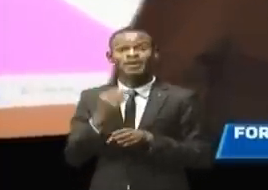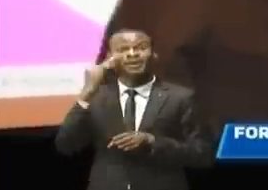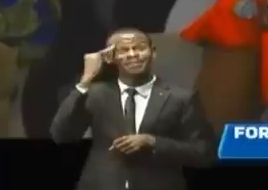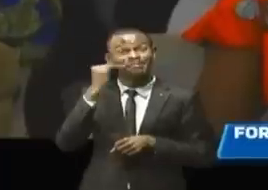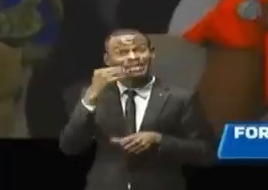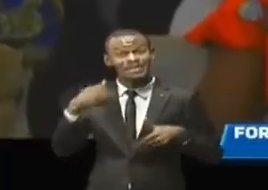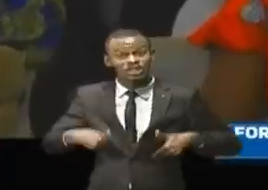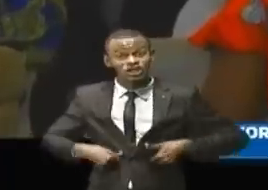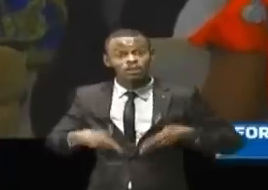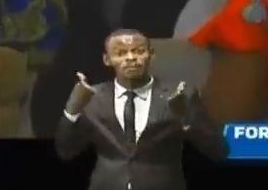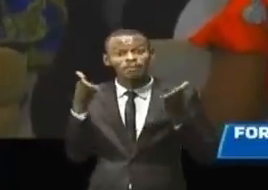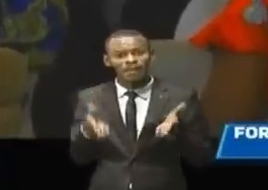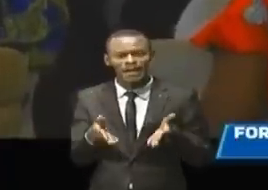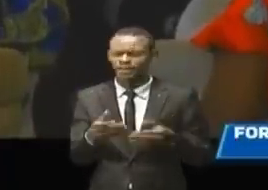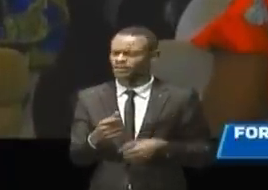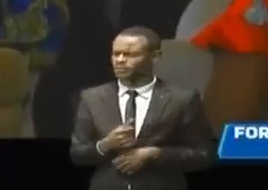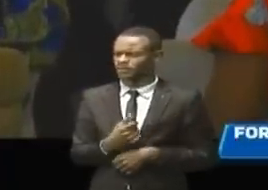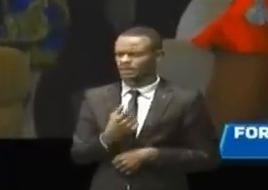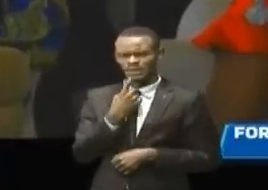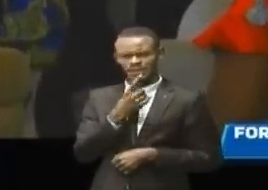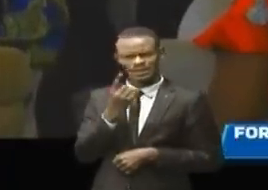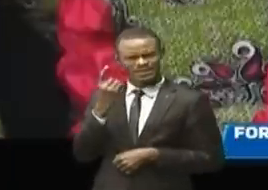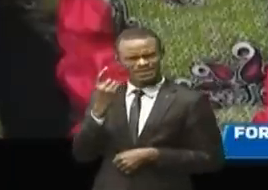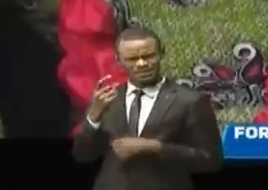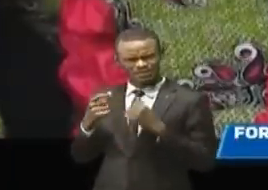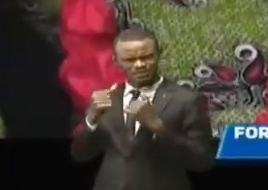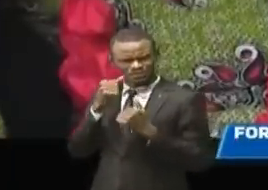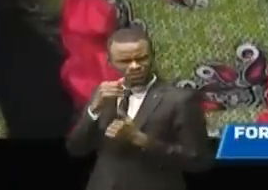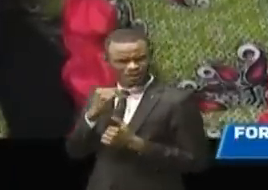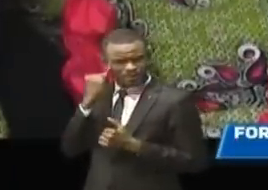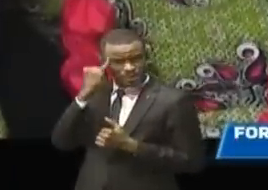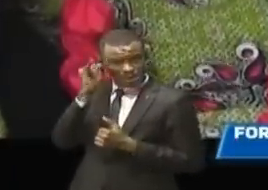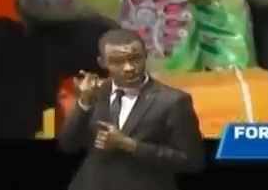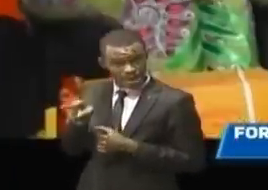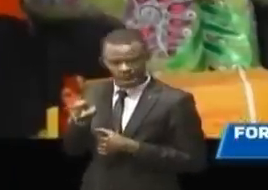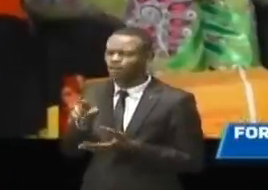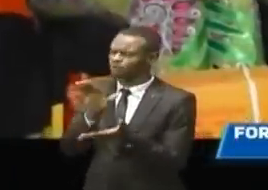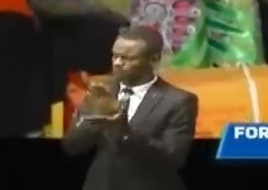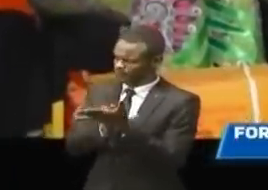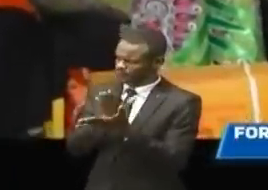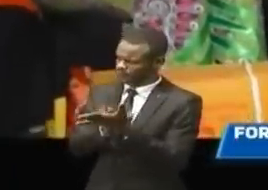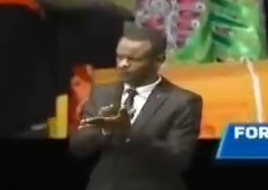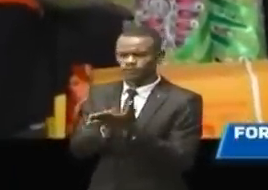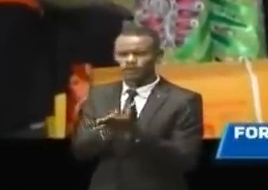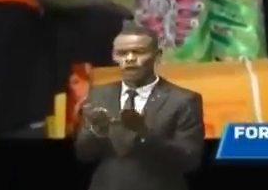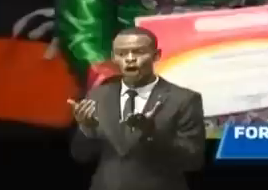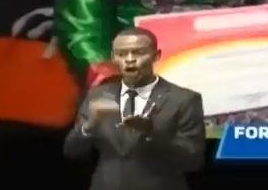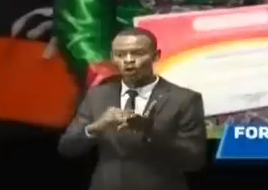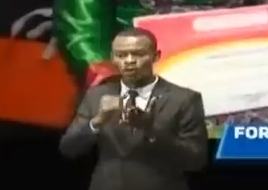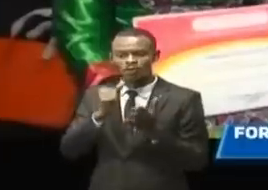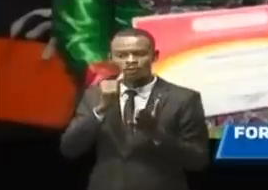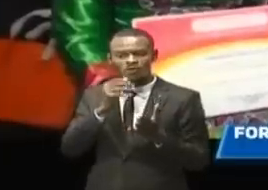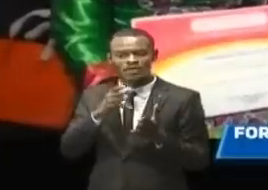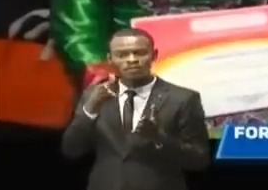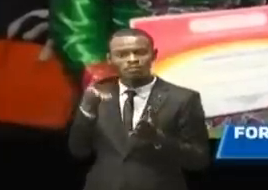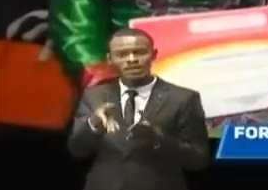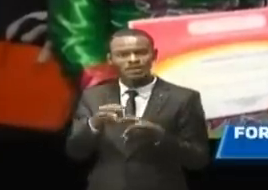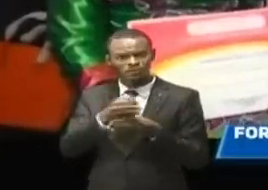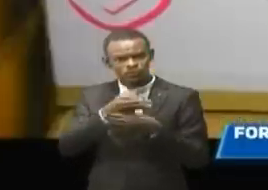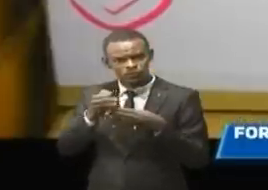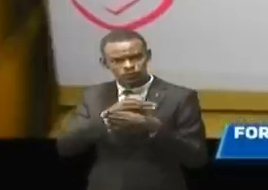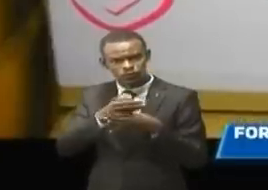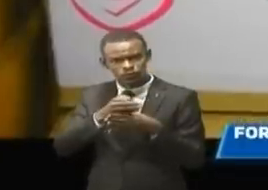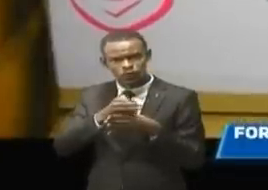a remercié Mme Julie Suélé, initiatrice de Gram, avant d'exhorter les bénéficiaires de cette formation et de ce kit de métier à